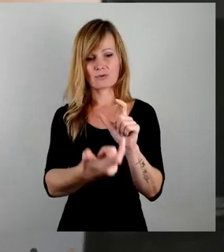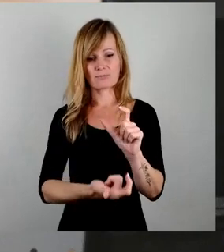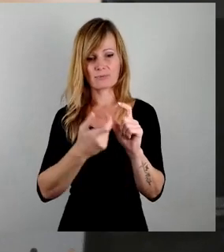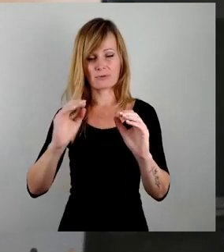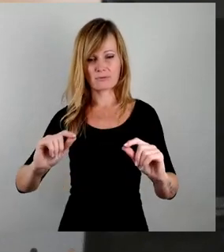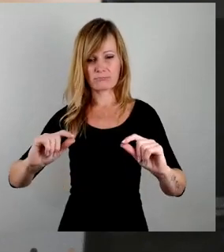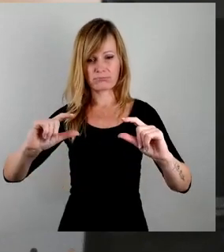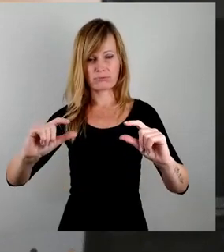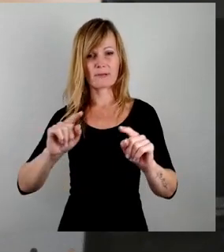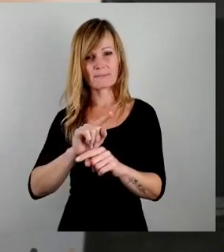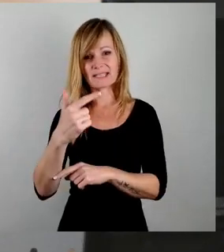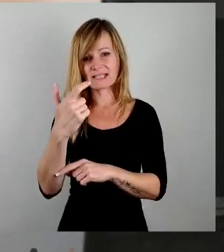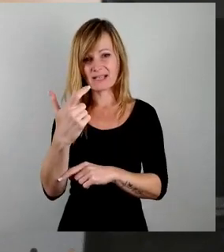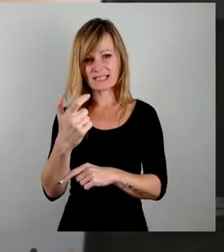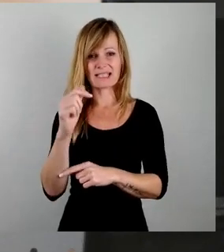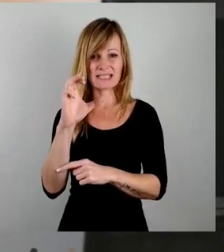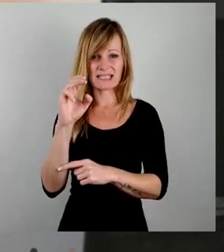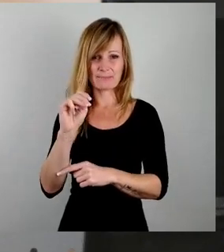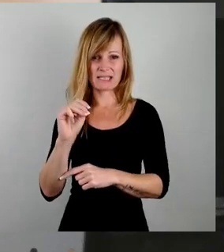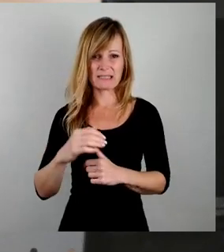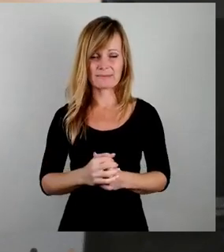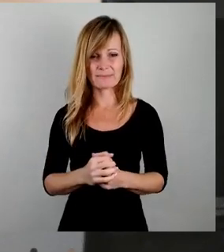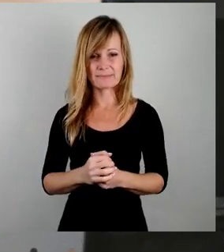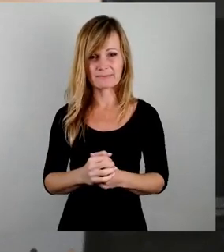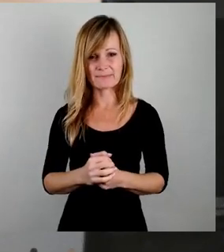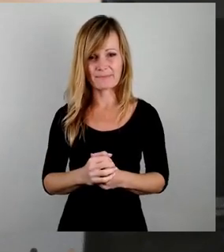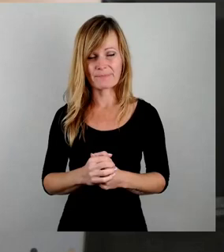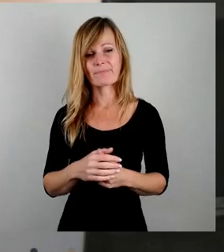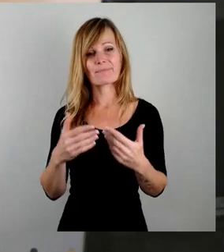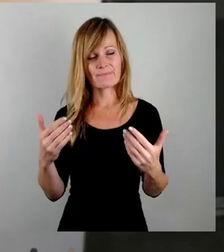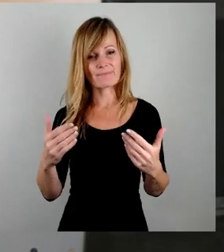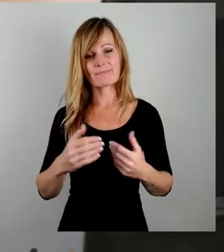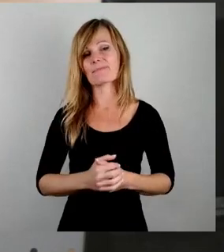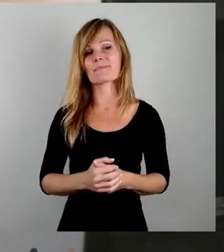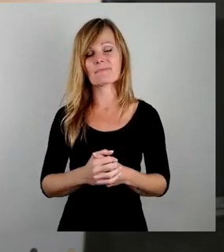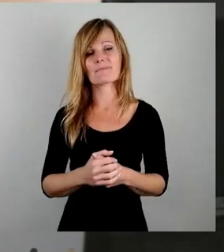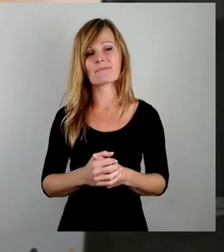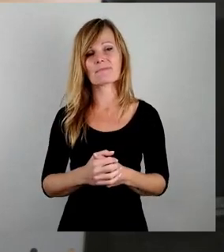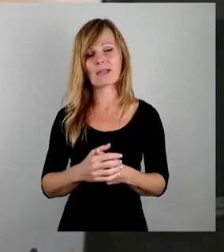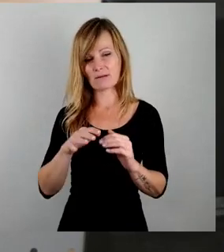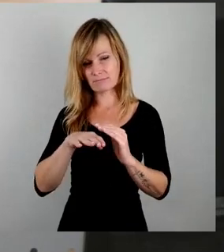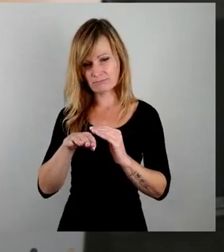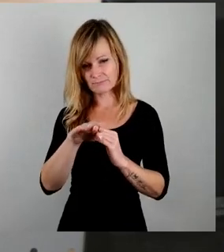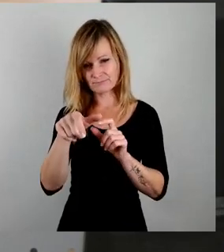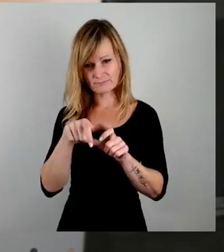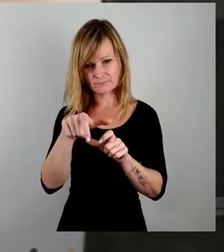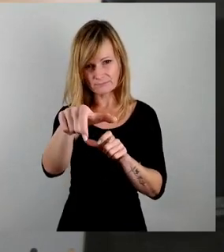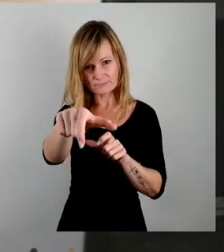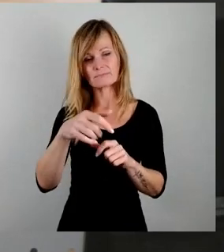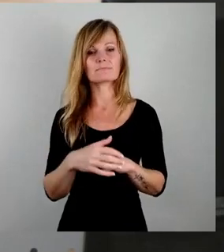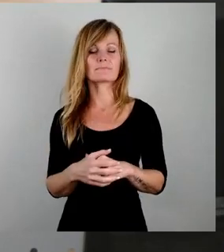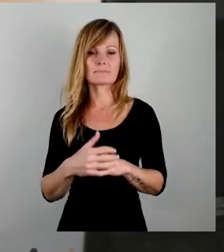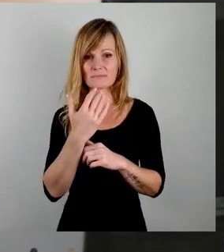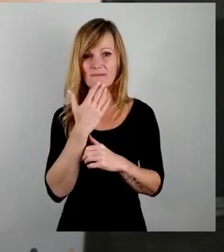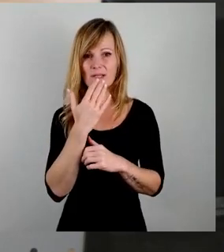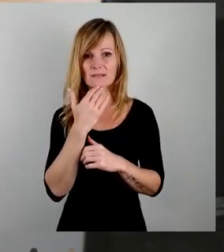von geschätzt bis 20 cm. Im Weiteren Verlauf ist die Straßenentwässerung nicht